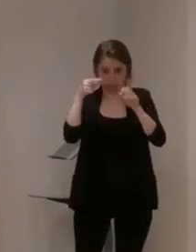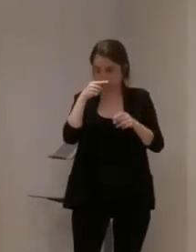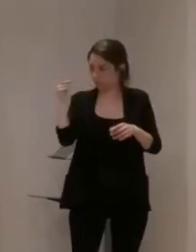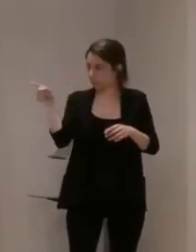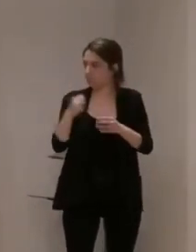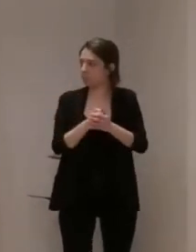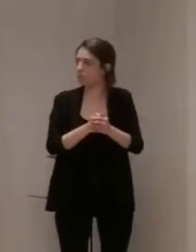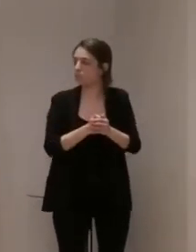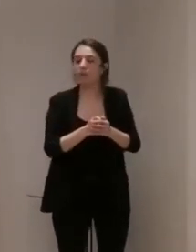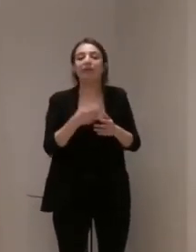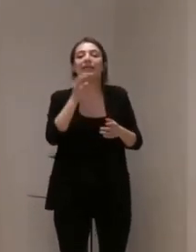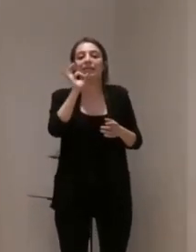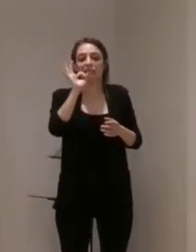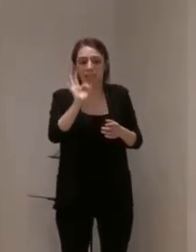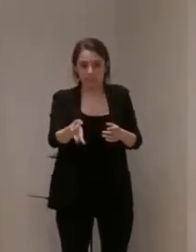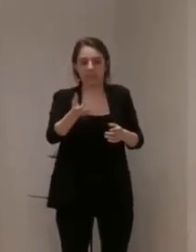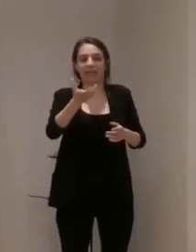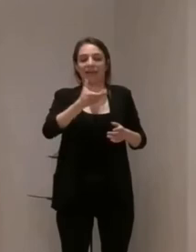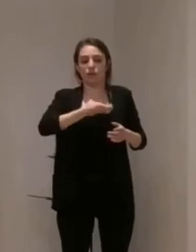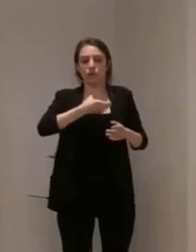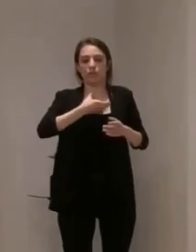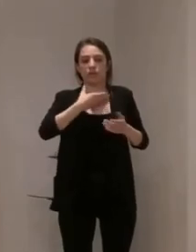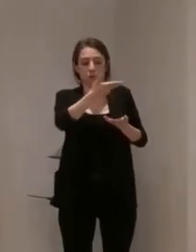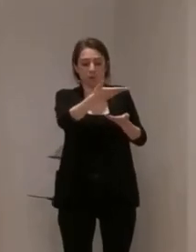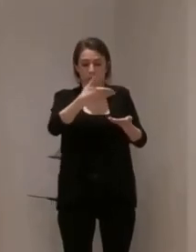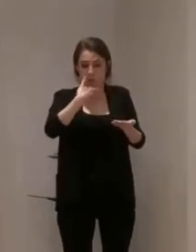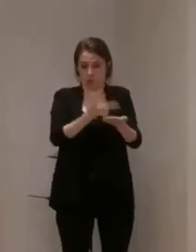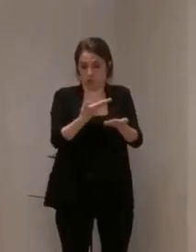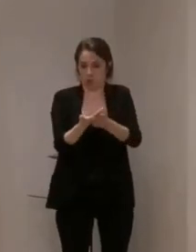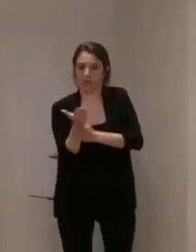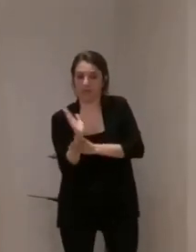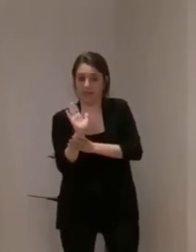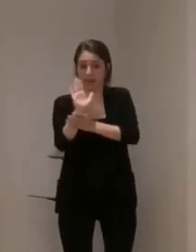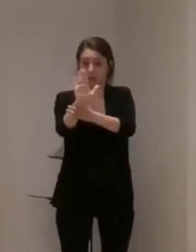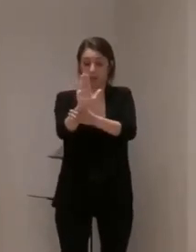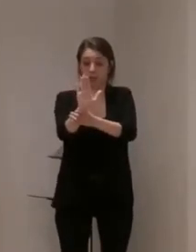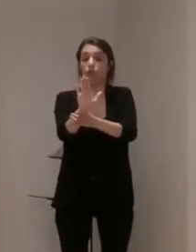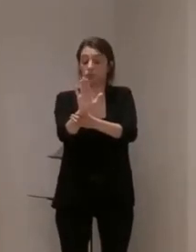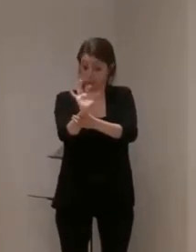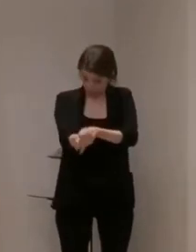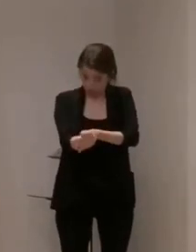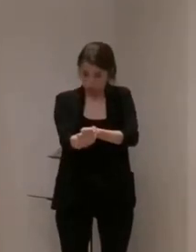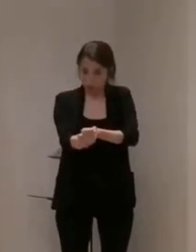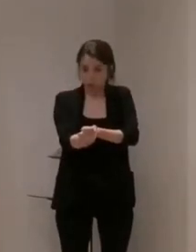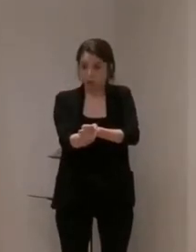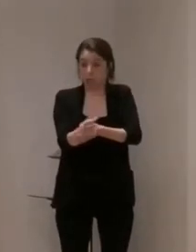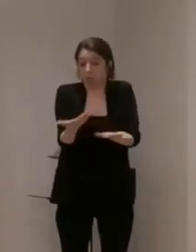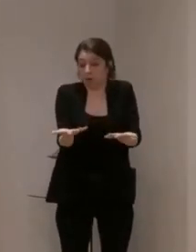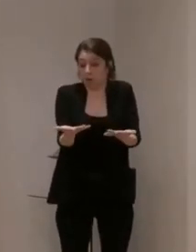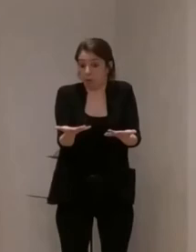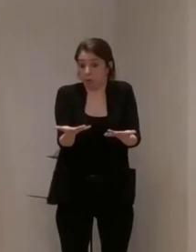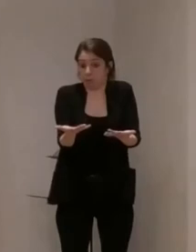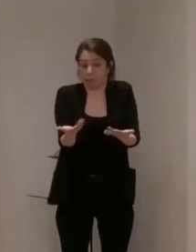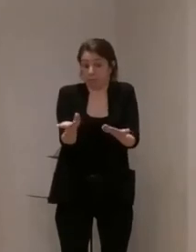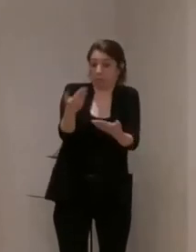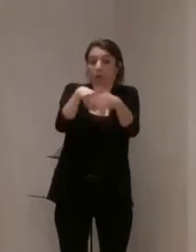de fet sí, l'Ajuntament va fer un projecte, de fet, però de tota manera tampoc s'ha mogut especialment per reivindicar-ho. Saps